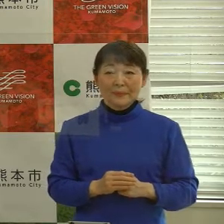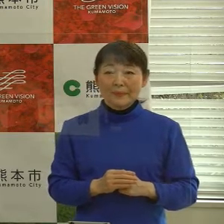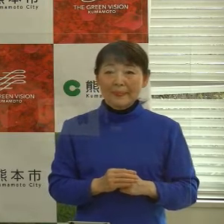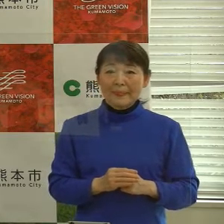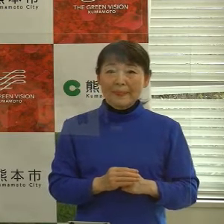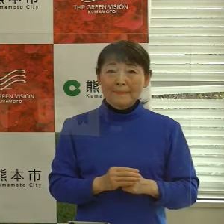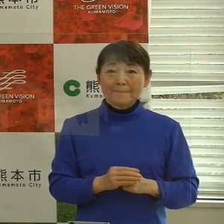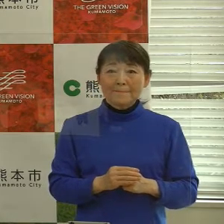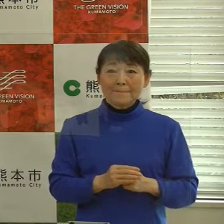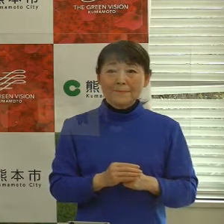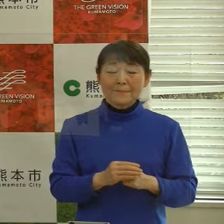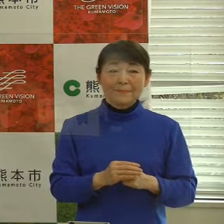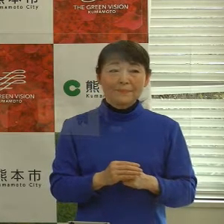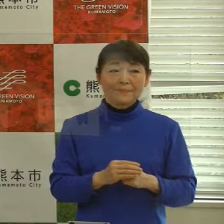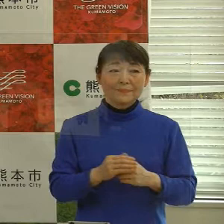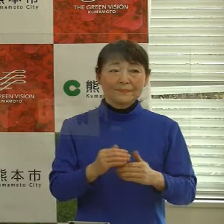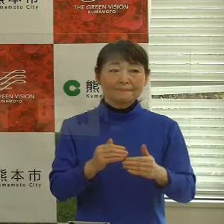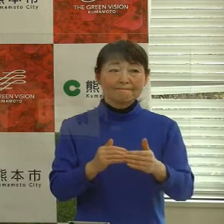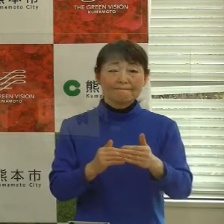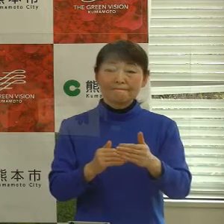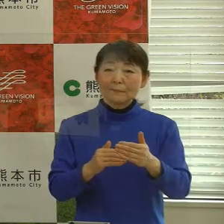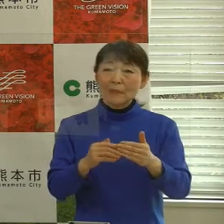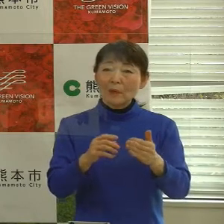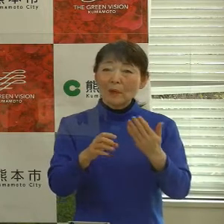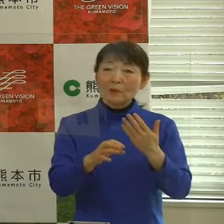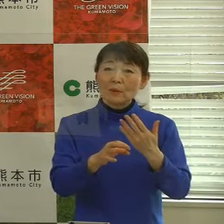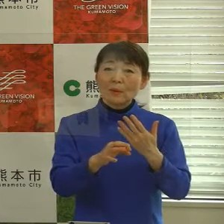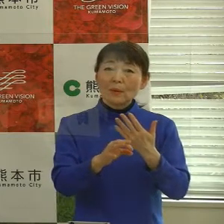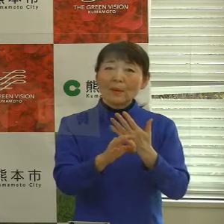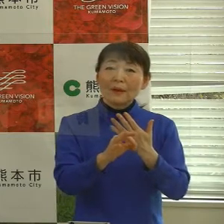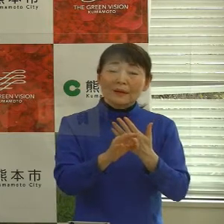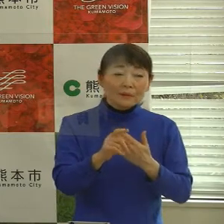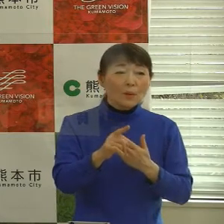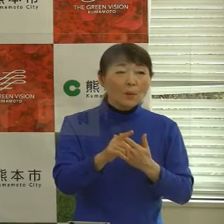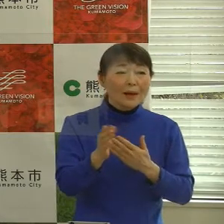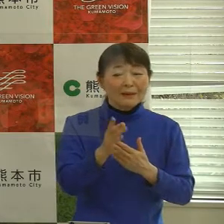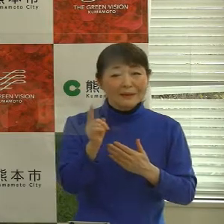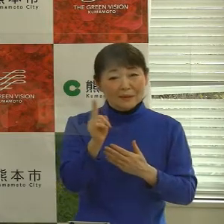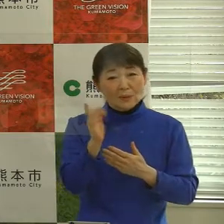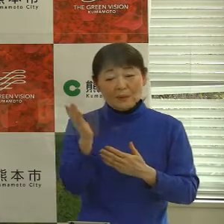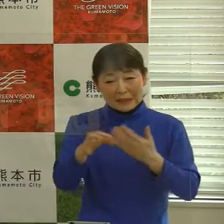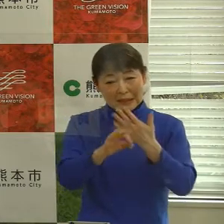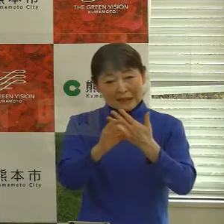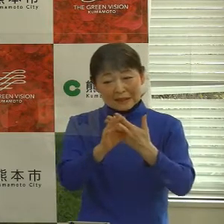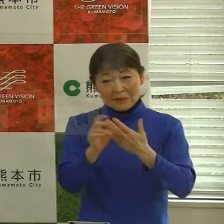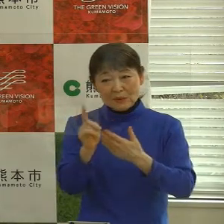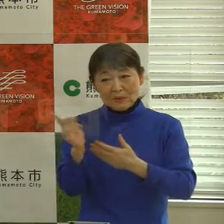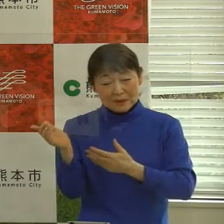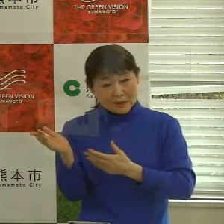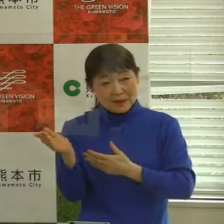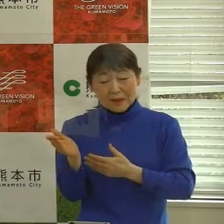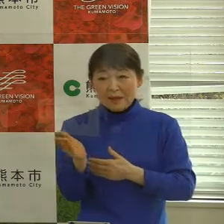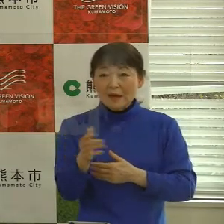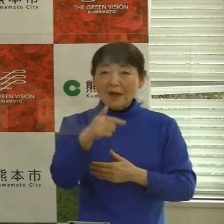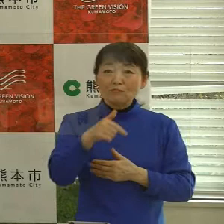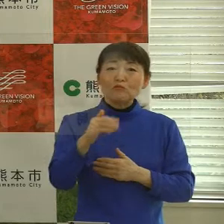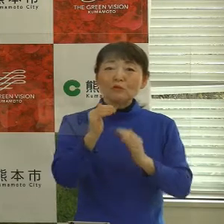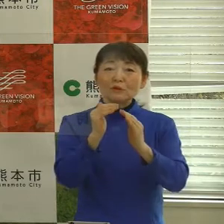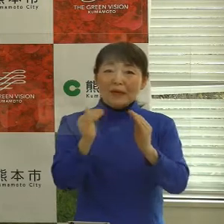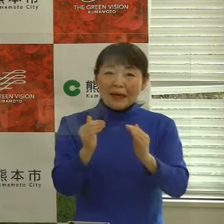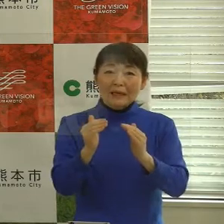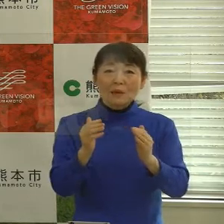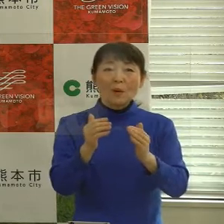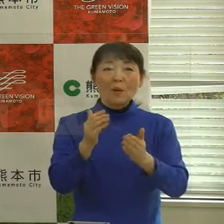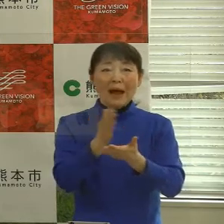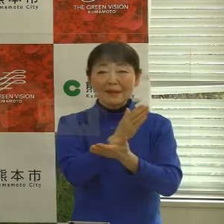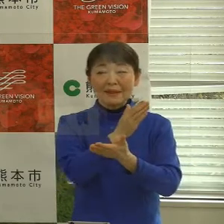本的には開示するということ考えなのか、ケースバイケースということなのか。 そうですね、そこはやっぱりいろんな部会等々のご判断も含めて